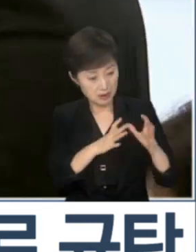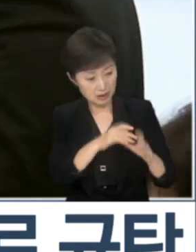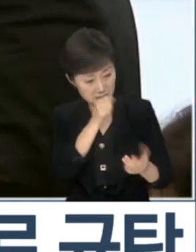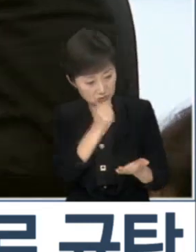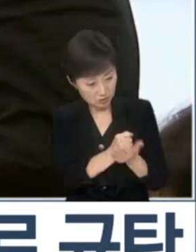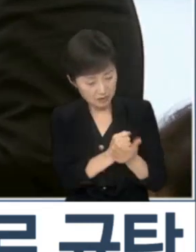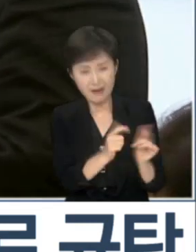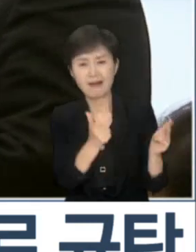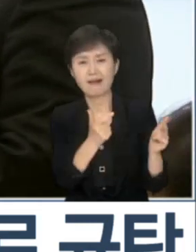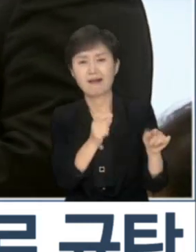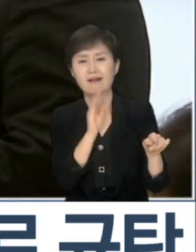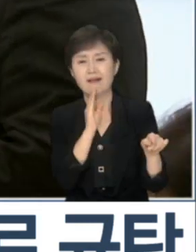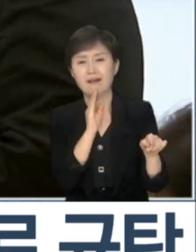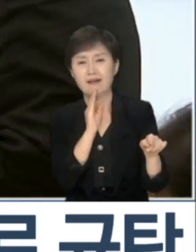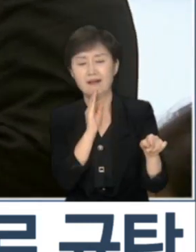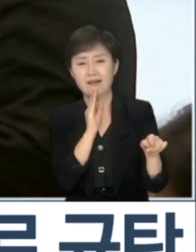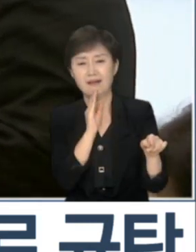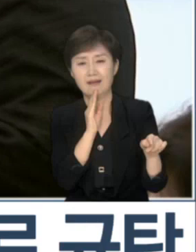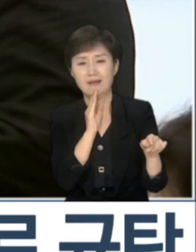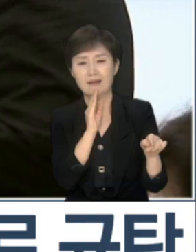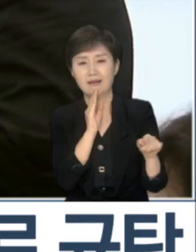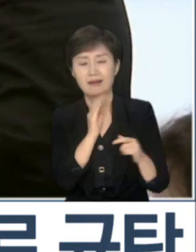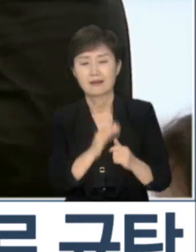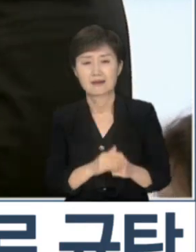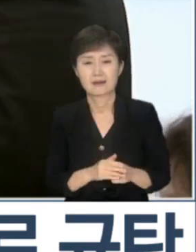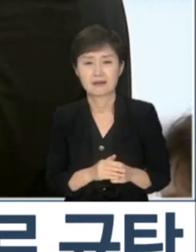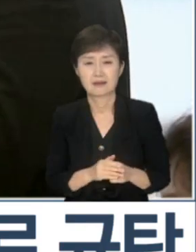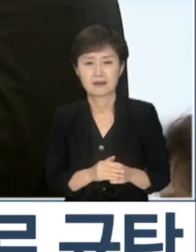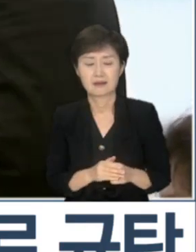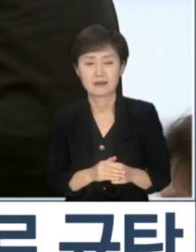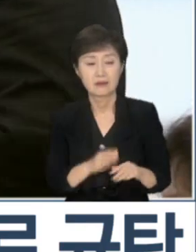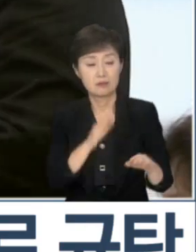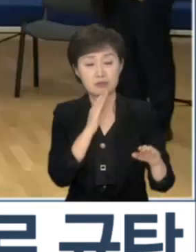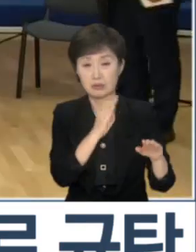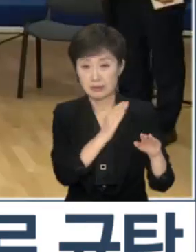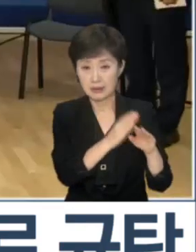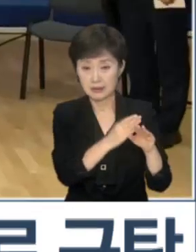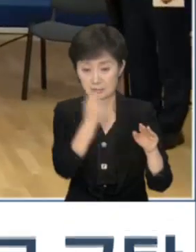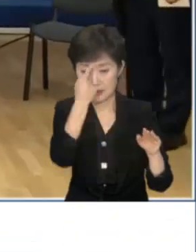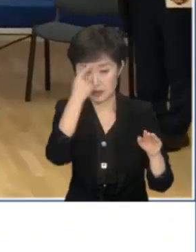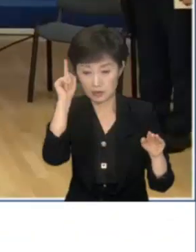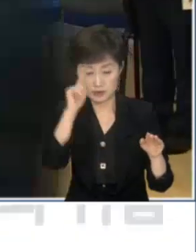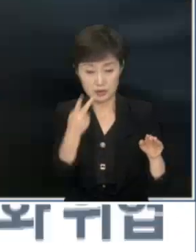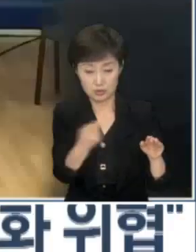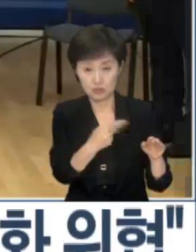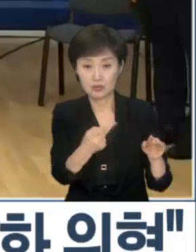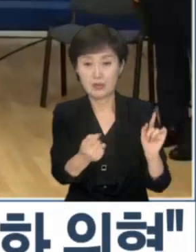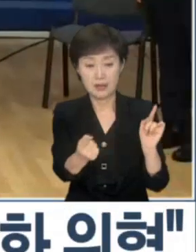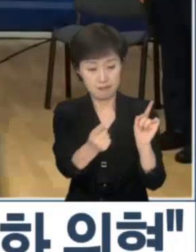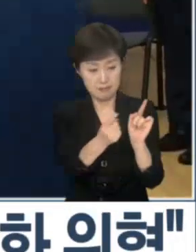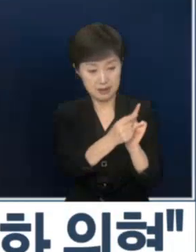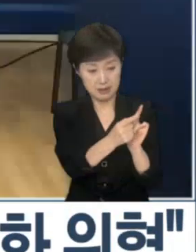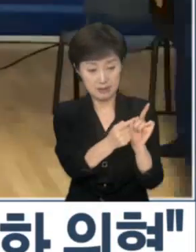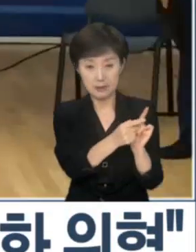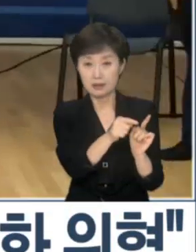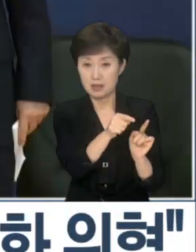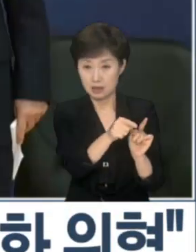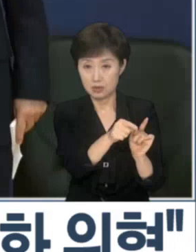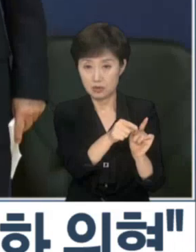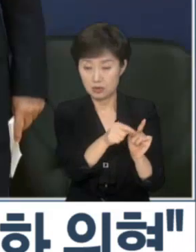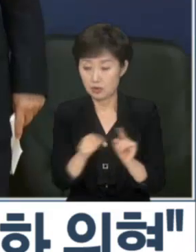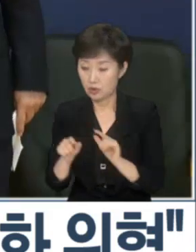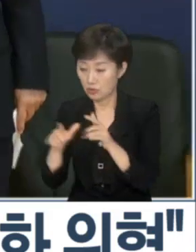국가다 그러면은 그런 그럴 필요는 없겠죠 지금 북한과 러시아의 만남은 이거는 국제 사회에서